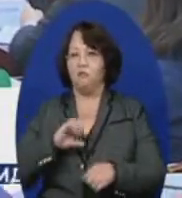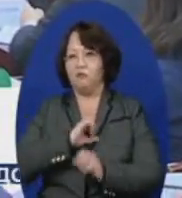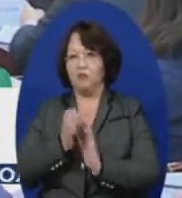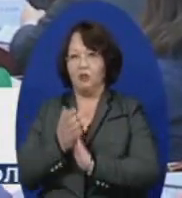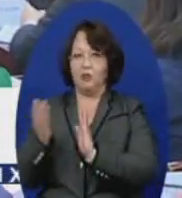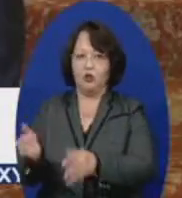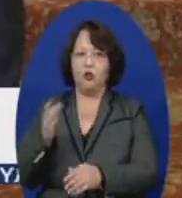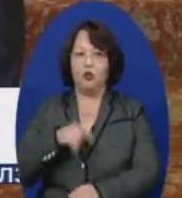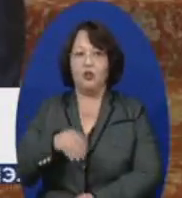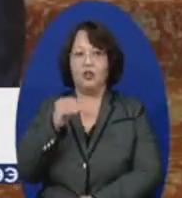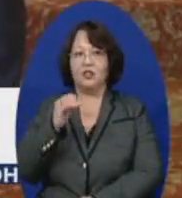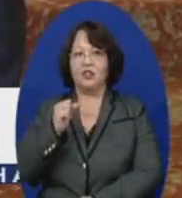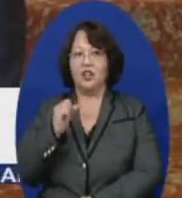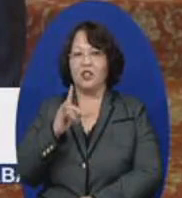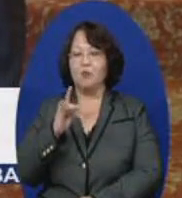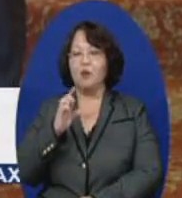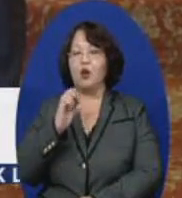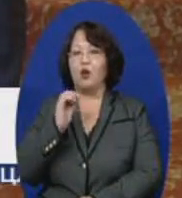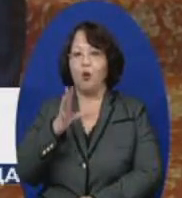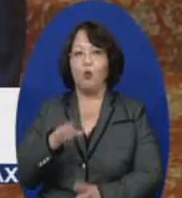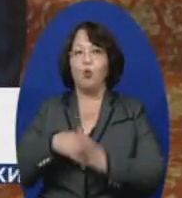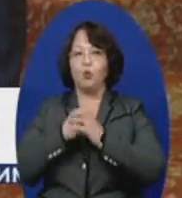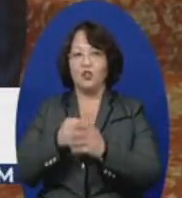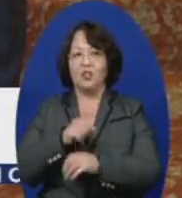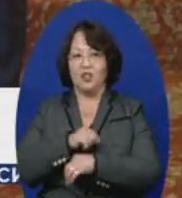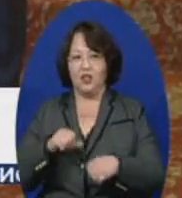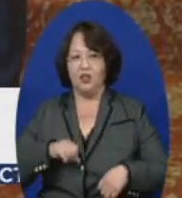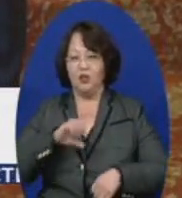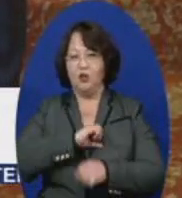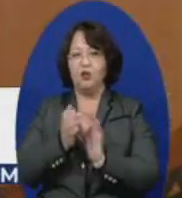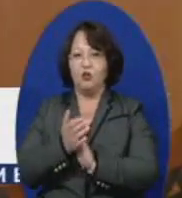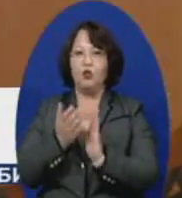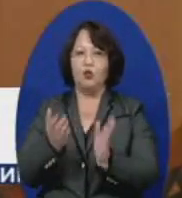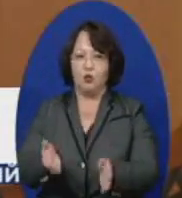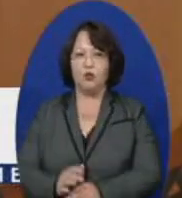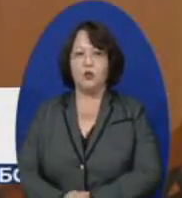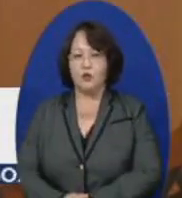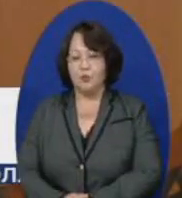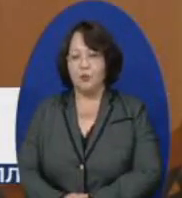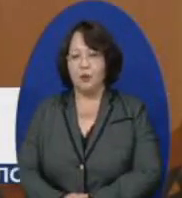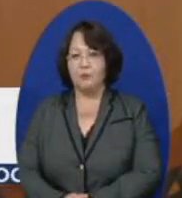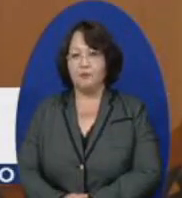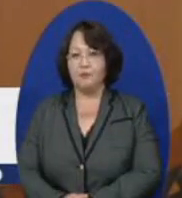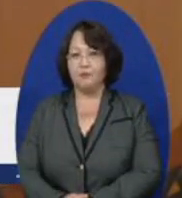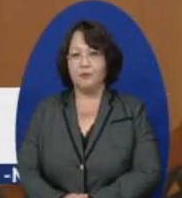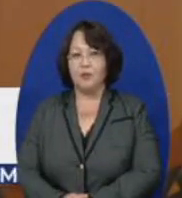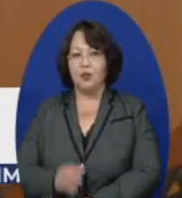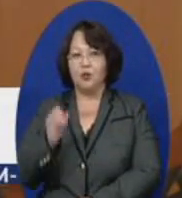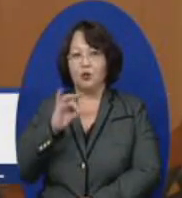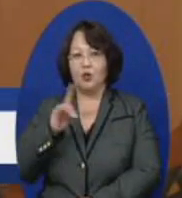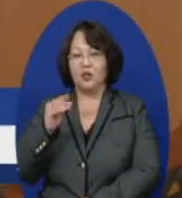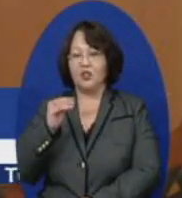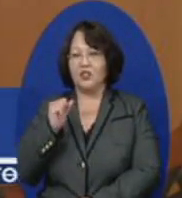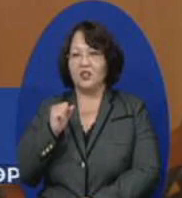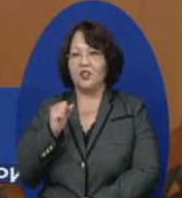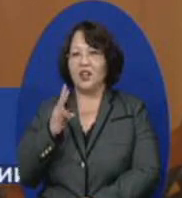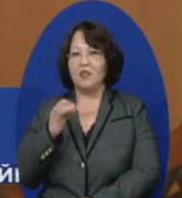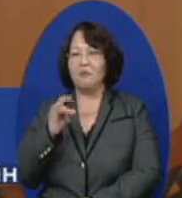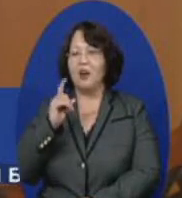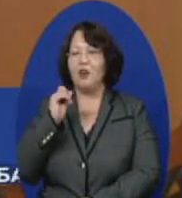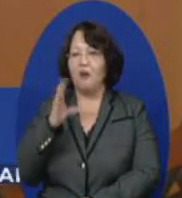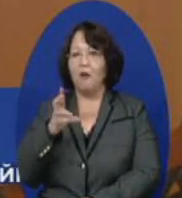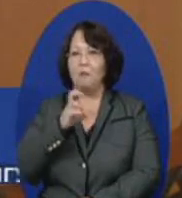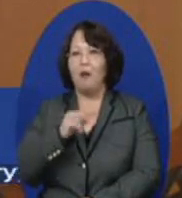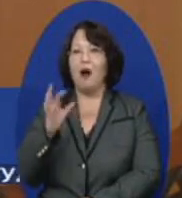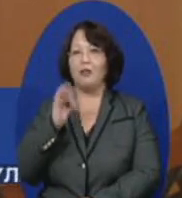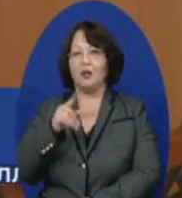өнөөдөр сансрын нисгэгч Жанибековыг хүндэт иргэнээр өргөмжлөлөө. Ер нь бол Жанибек баатарыг